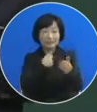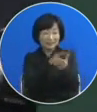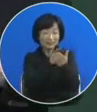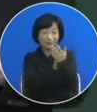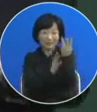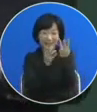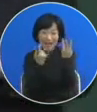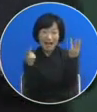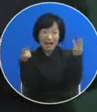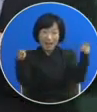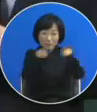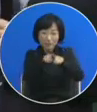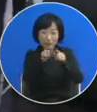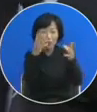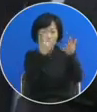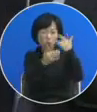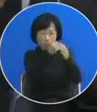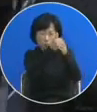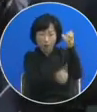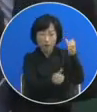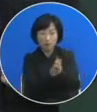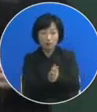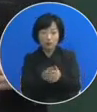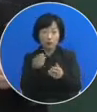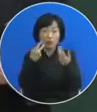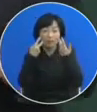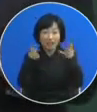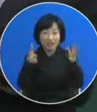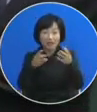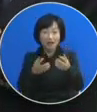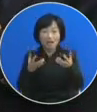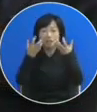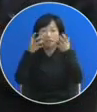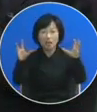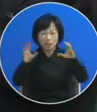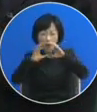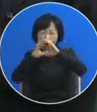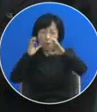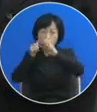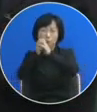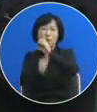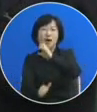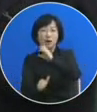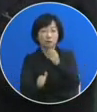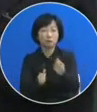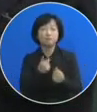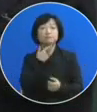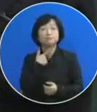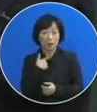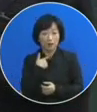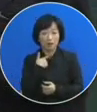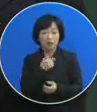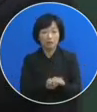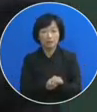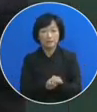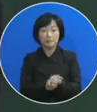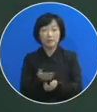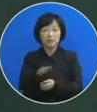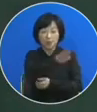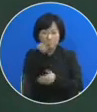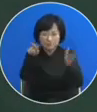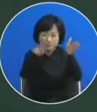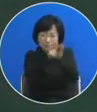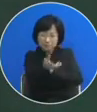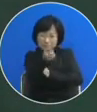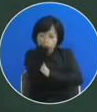Daniel went into the den of lions, and his three friends went into the furnace. 자, 여러분 이걸 가지고 계시면 하나님이 행하실 것입니다. And if